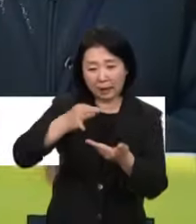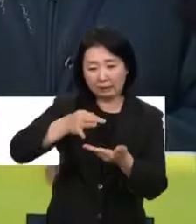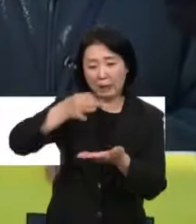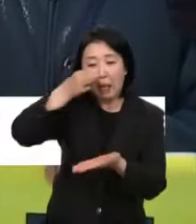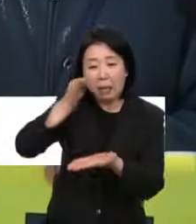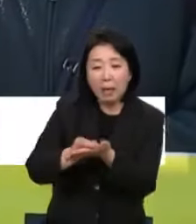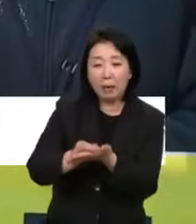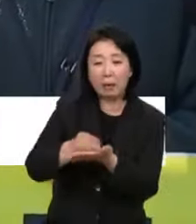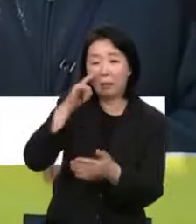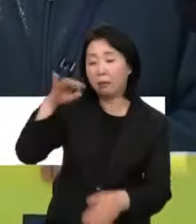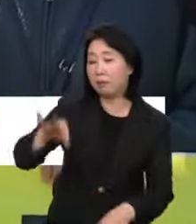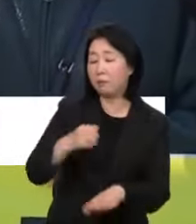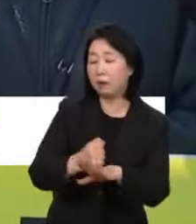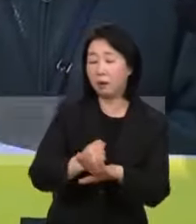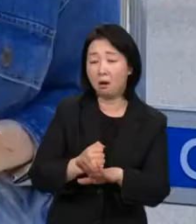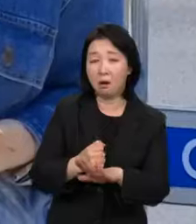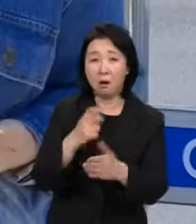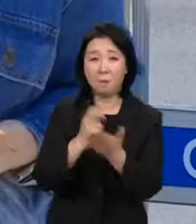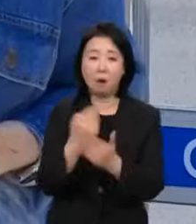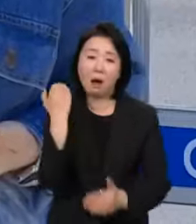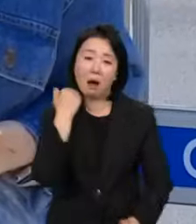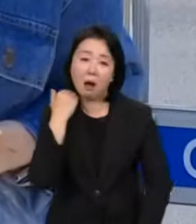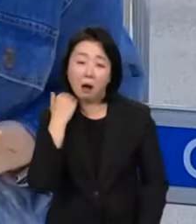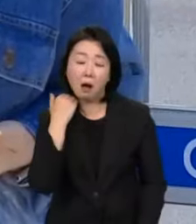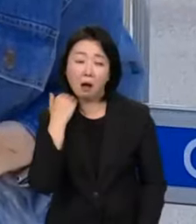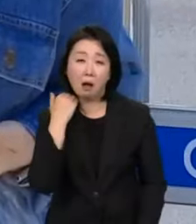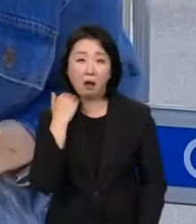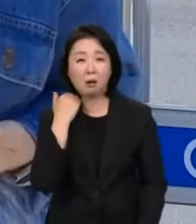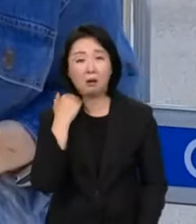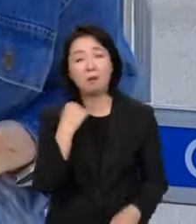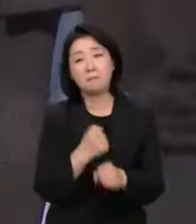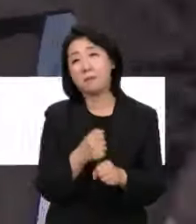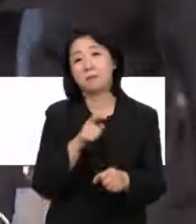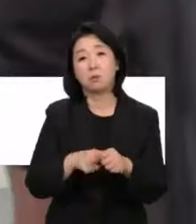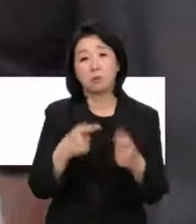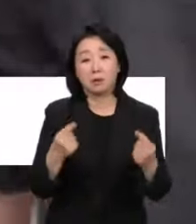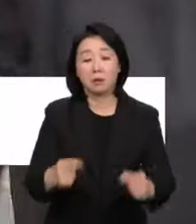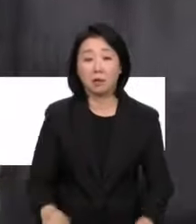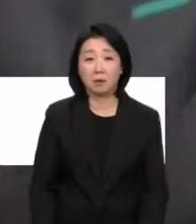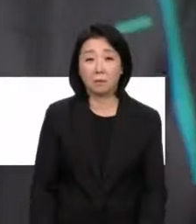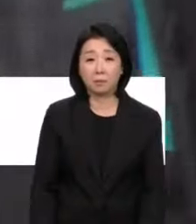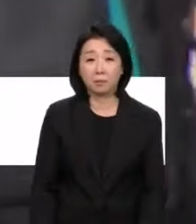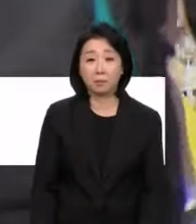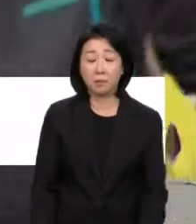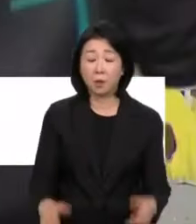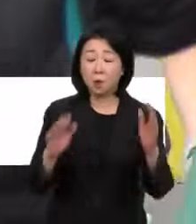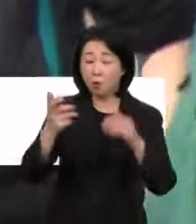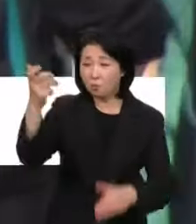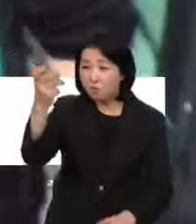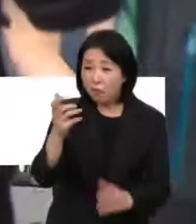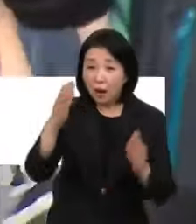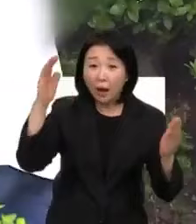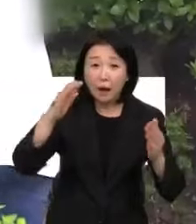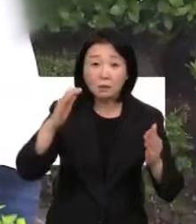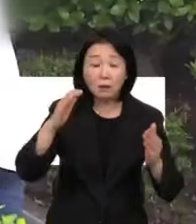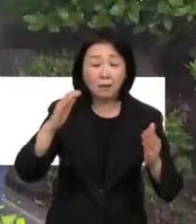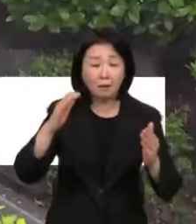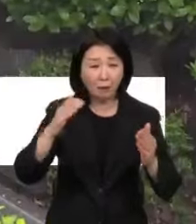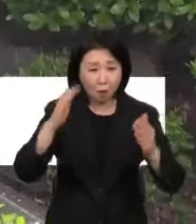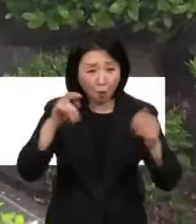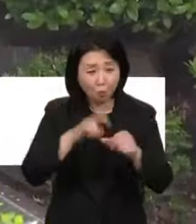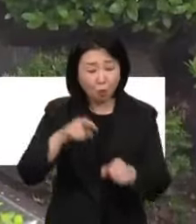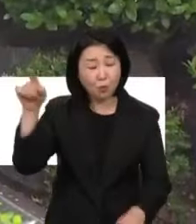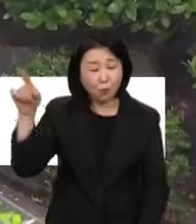법에 사각지대를 만들려 한다는 비판이 나온 겁니다. 유학생 친구들은 공부하러 온 거지 가사 돌봄이 바로 온